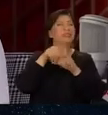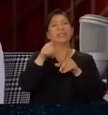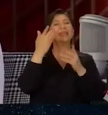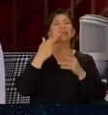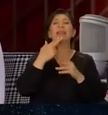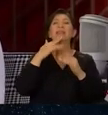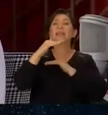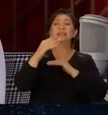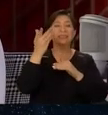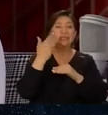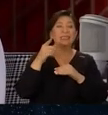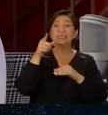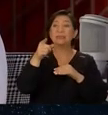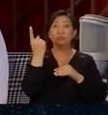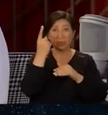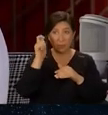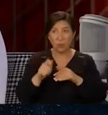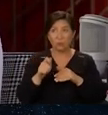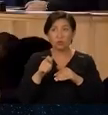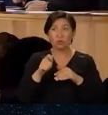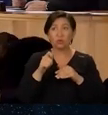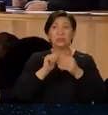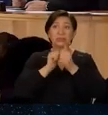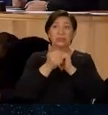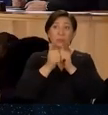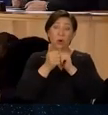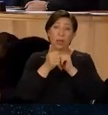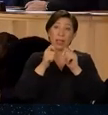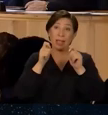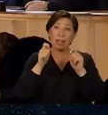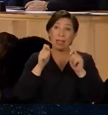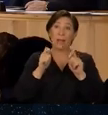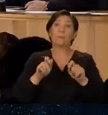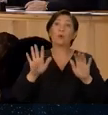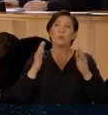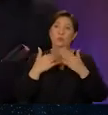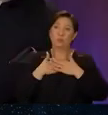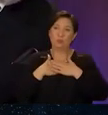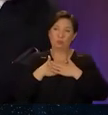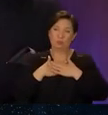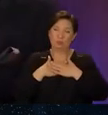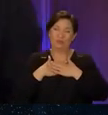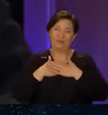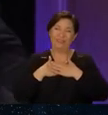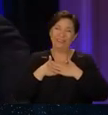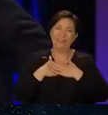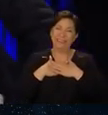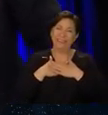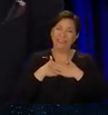en büyük birçok kadın bunu merak ediyor bir şey yapıyor musun böyle bir Sen spor yapmıyorum Çok doğru gittik